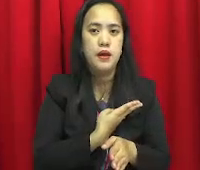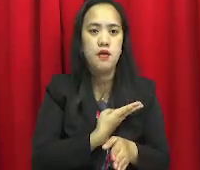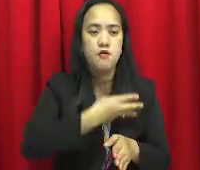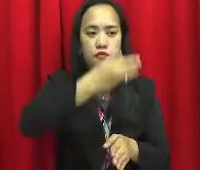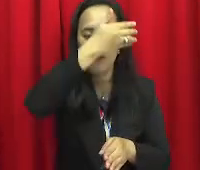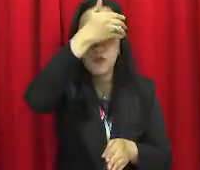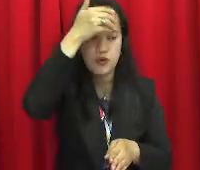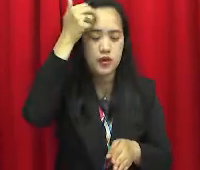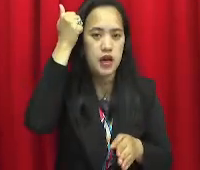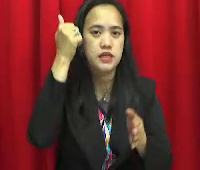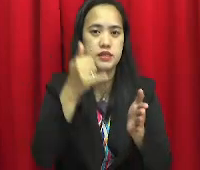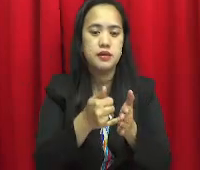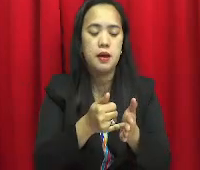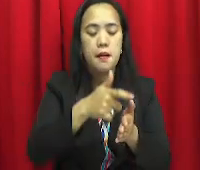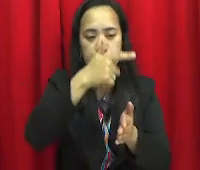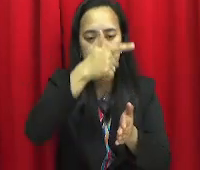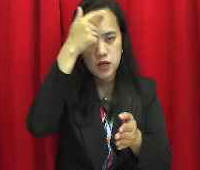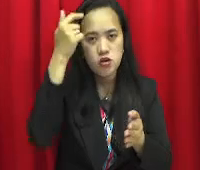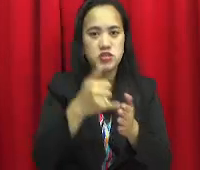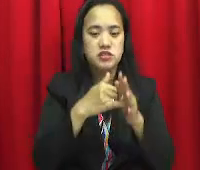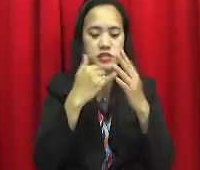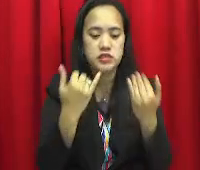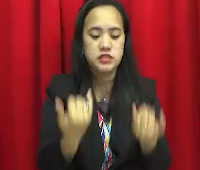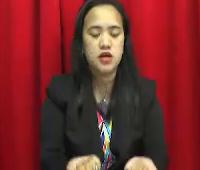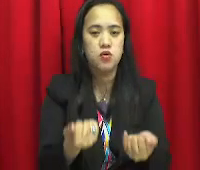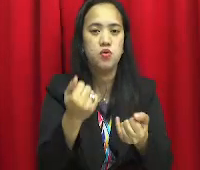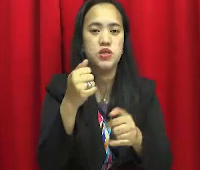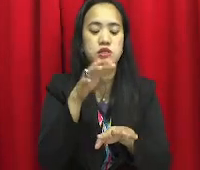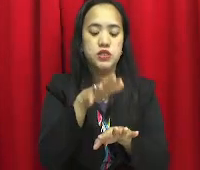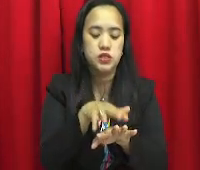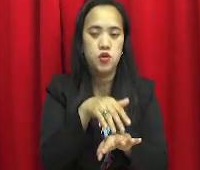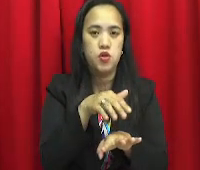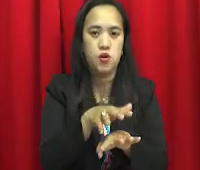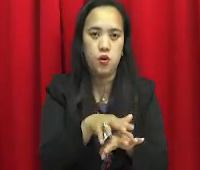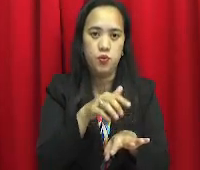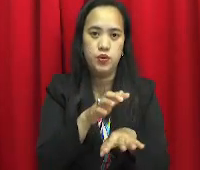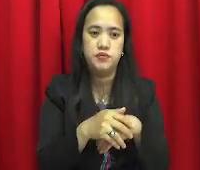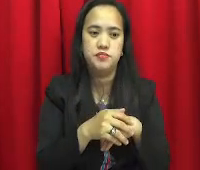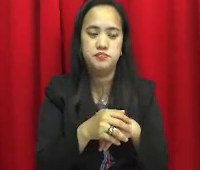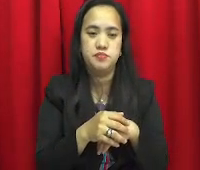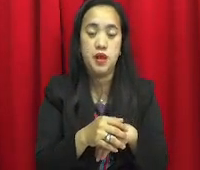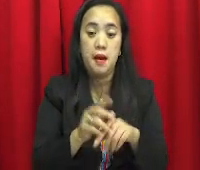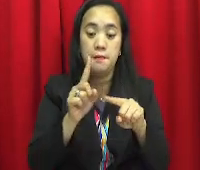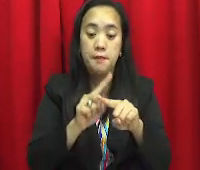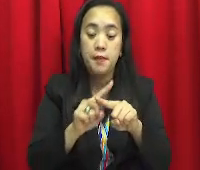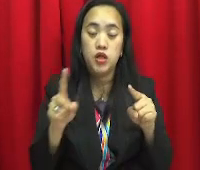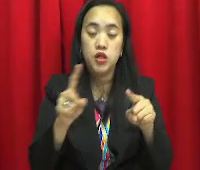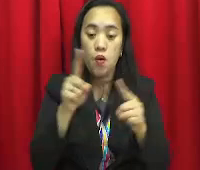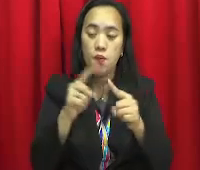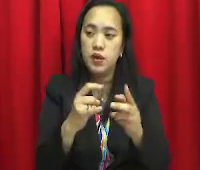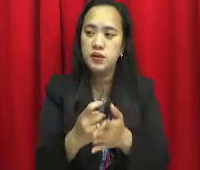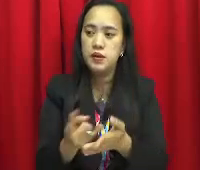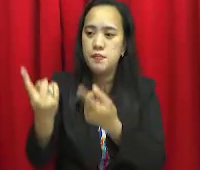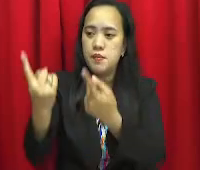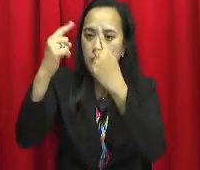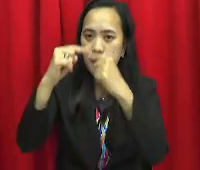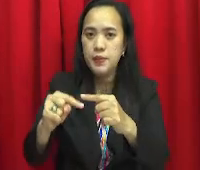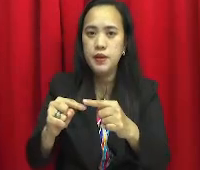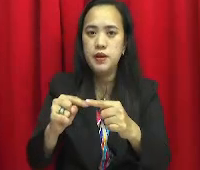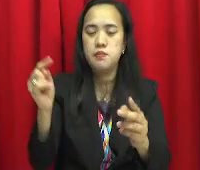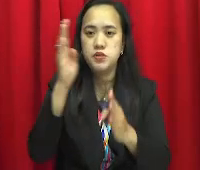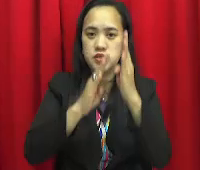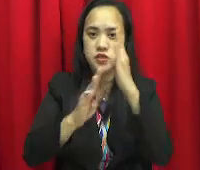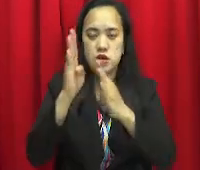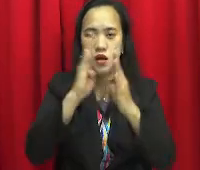And then magpe-pay attention na naman tayo uli. Babalik yung attention natin doon sa problema sa ating pamilya, sa ating asawa, sa